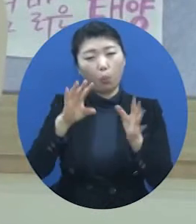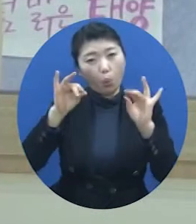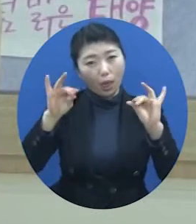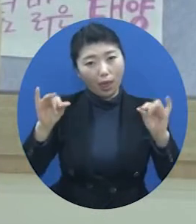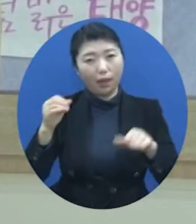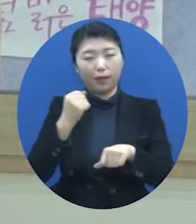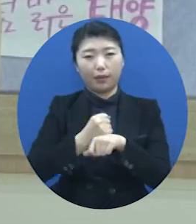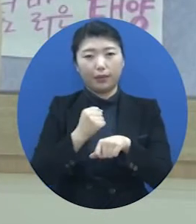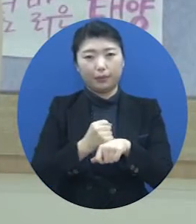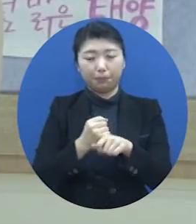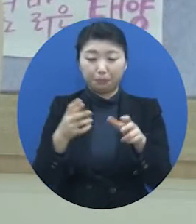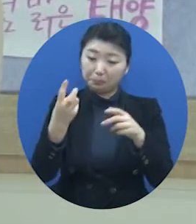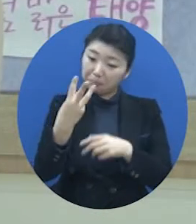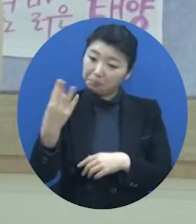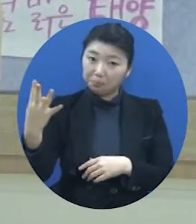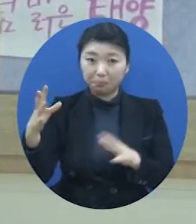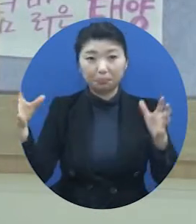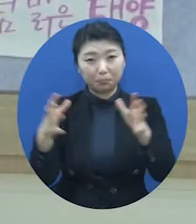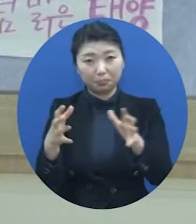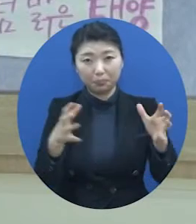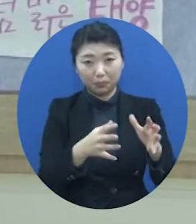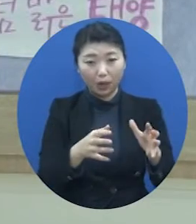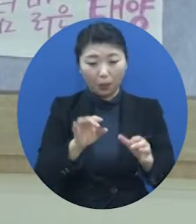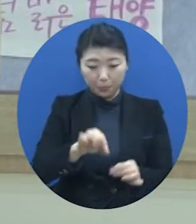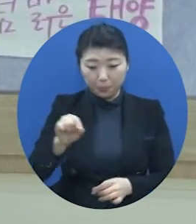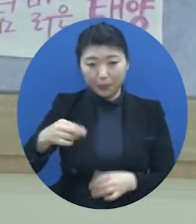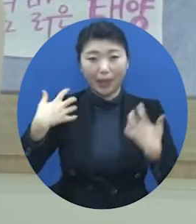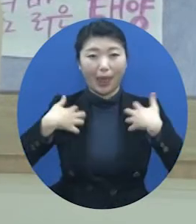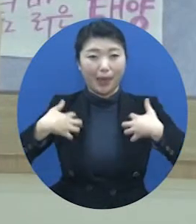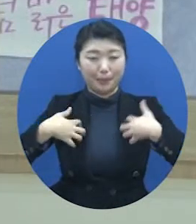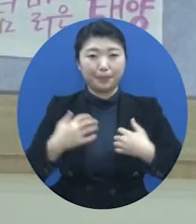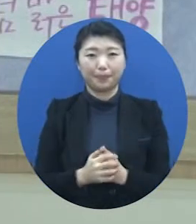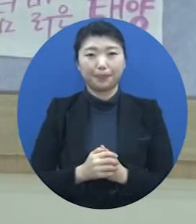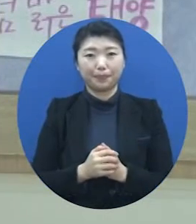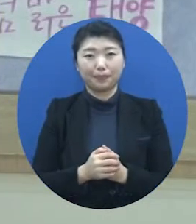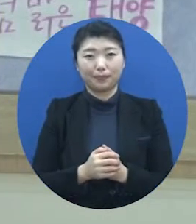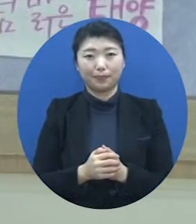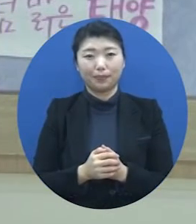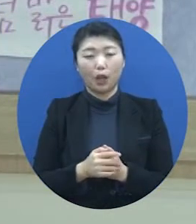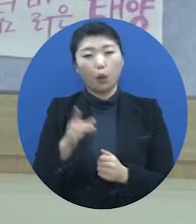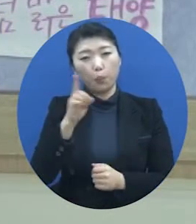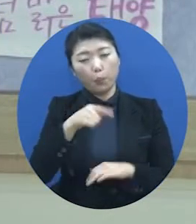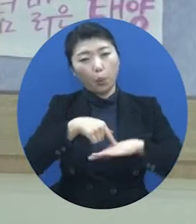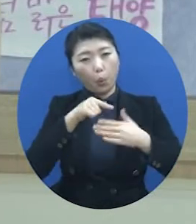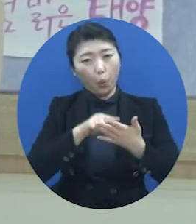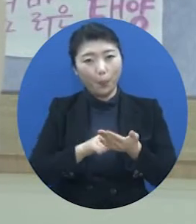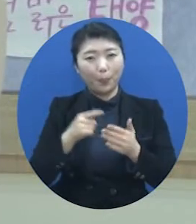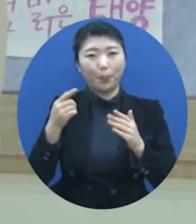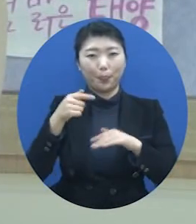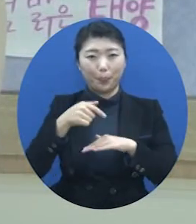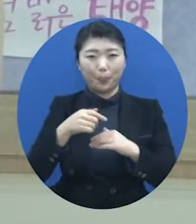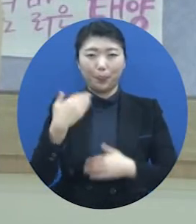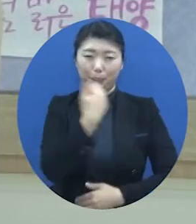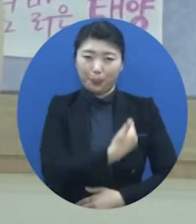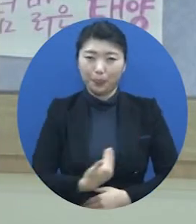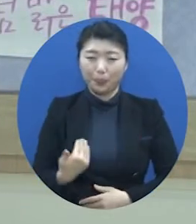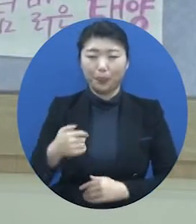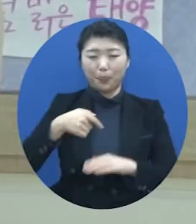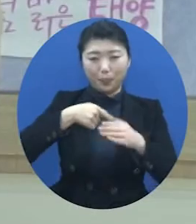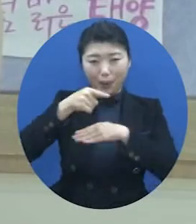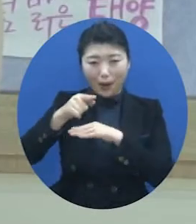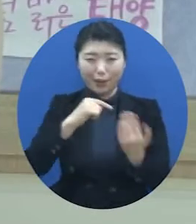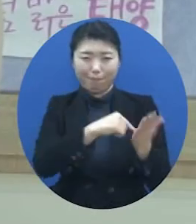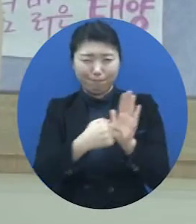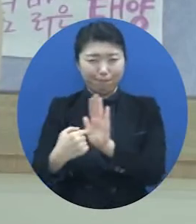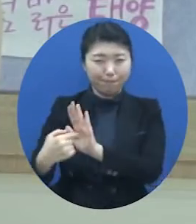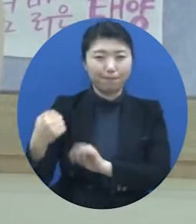모래놀이 아니면 3, 4, 5 모여서 보드게임을 한다든지 하는 좀 이렇게 뭔가 마음을 이렇게 밖으로 분출할 수